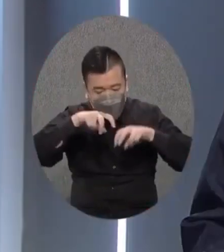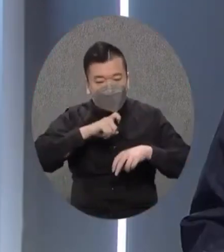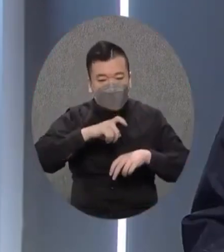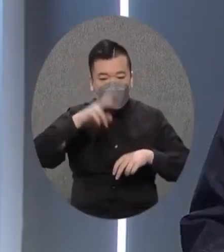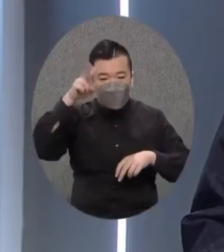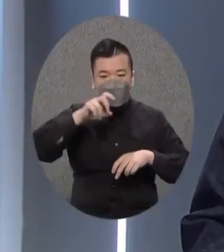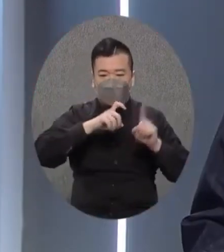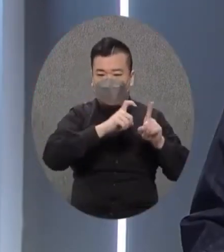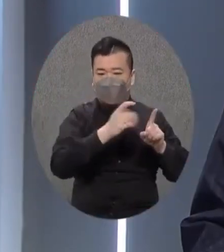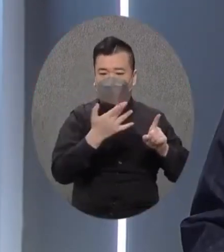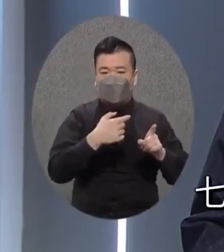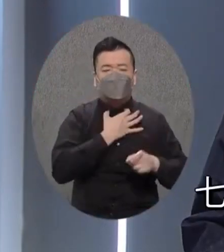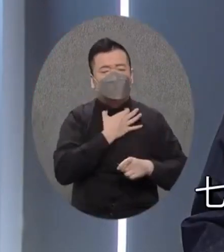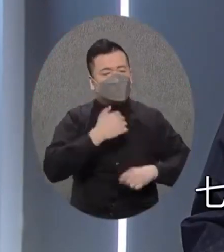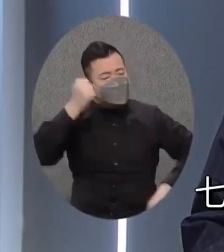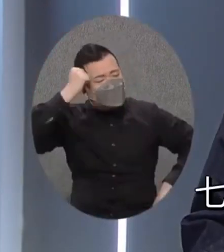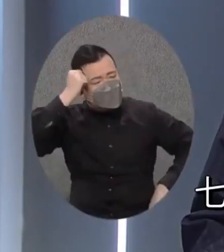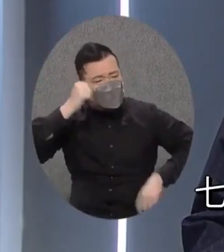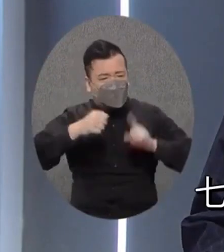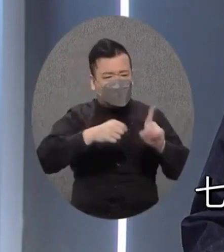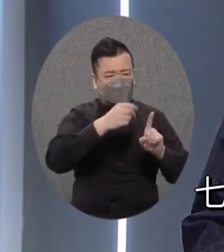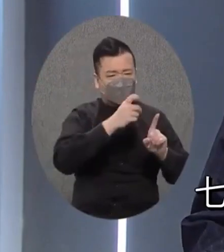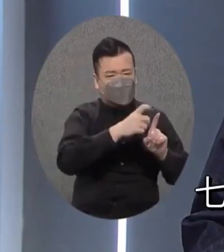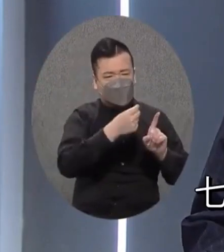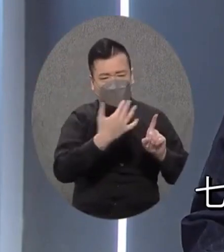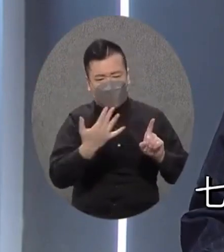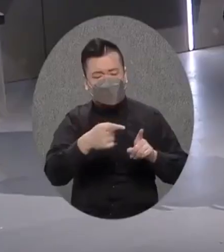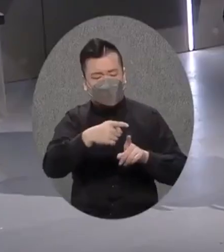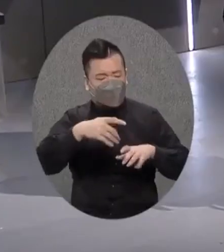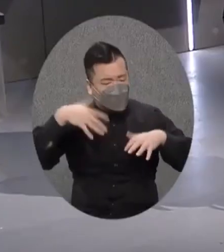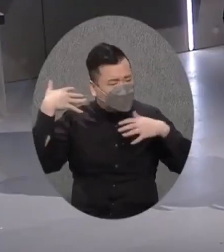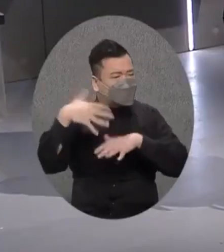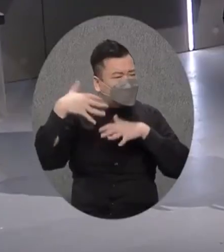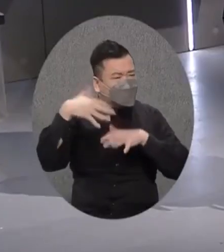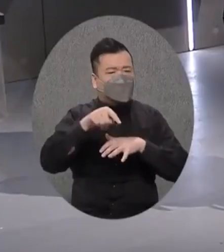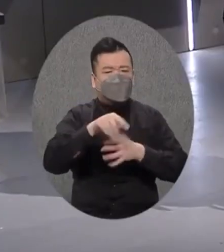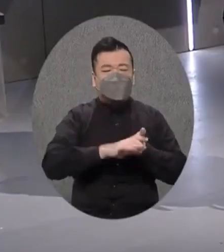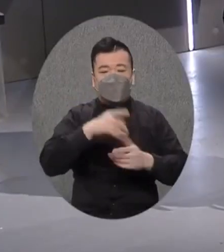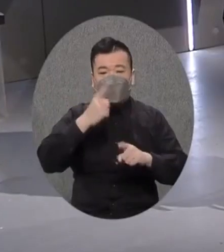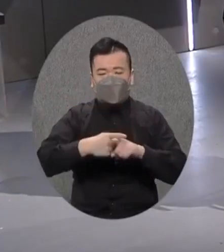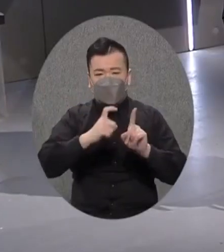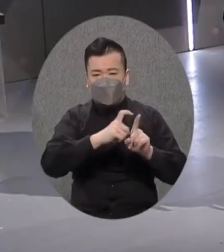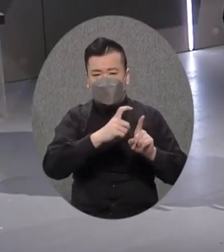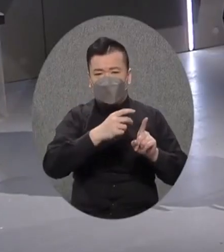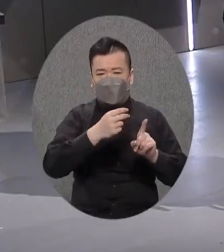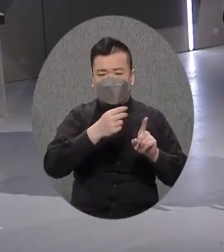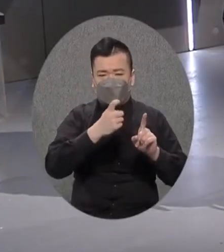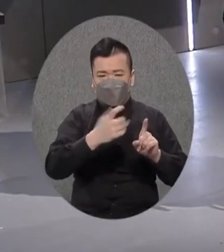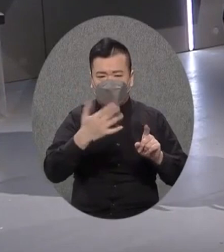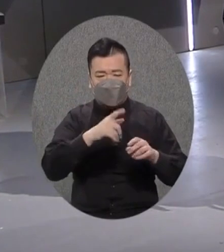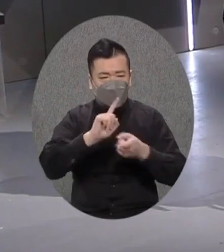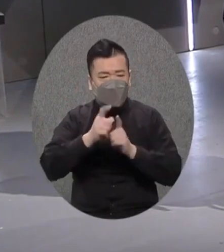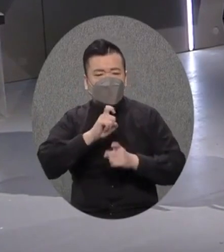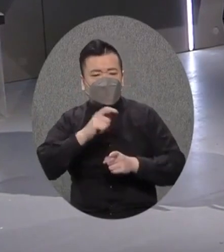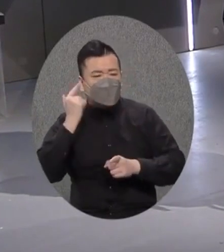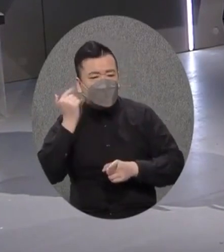話啊，90年代就係個樽頸啦，70、80年代就係最興旺嘅版畫時期。但係90年代咧，其實都有幾多即係出色同埋有代表性嘅作